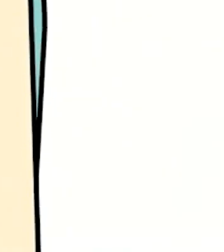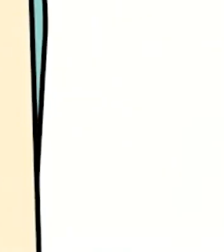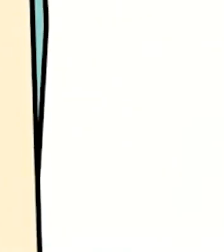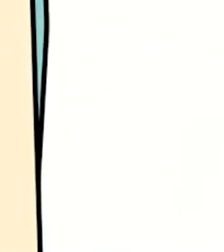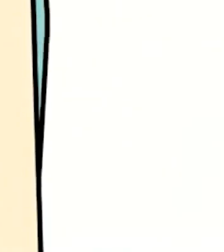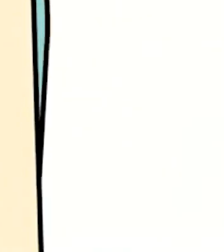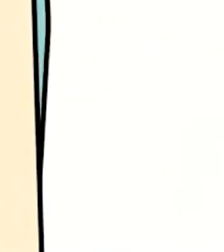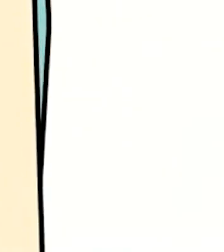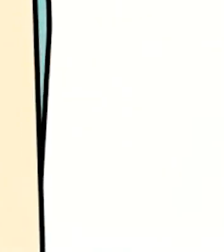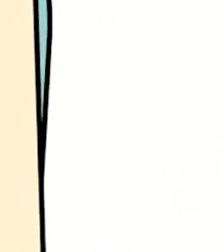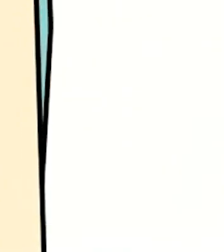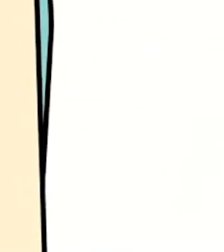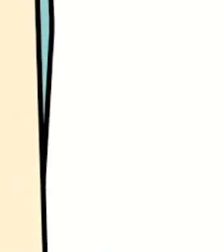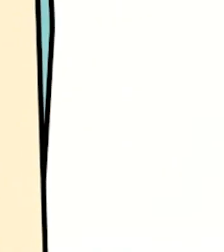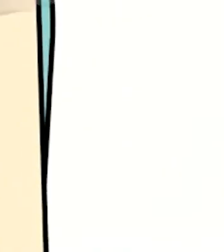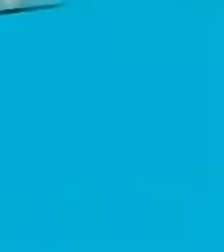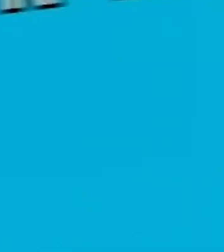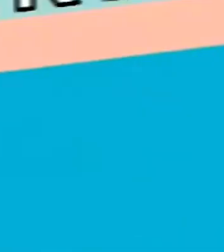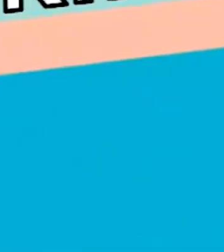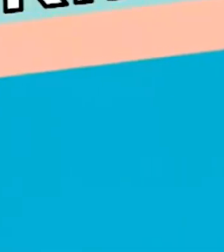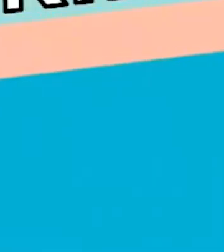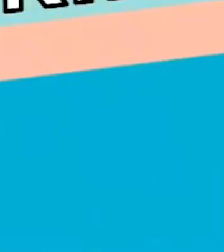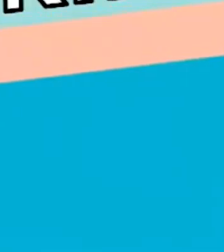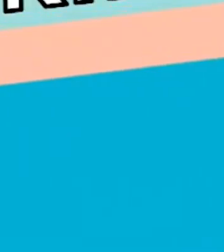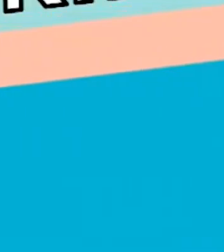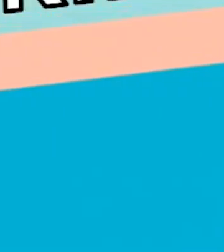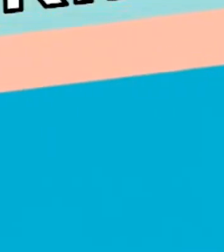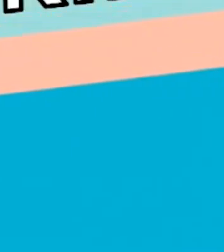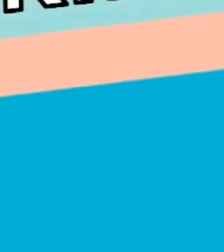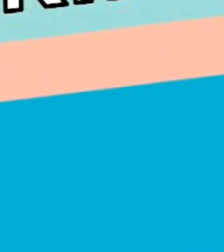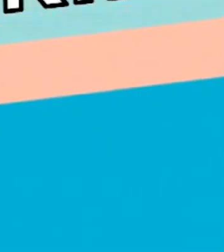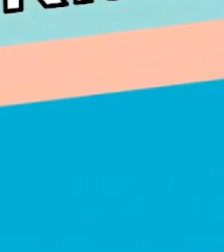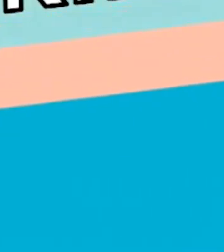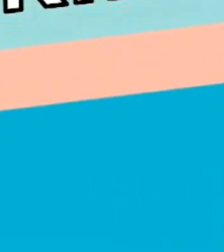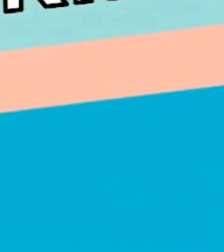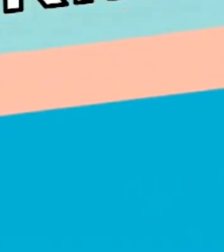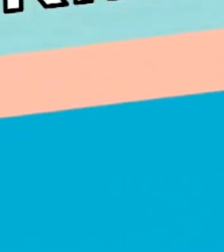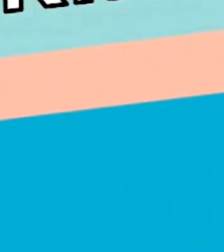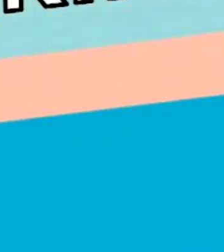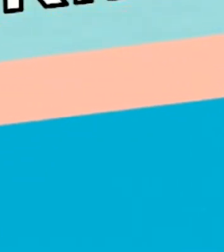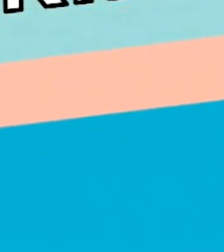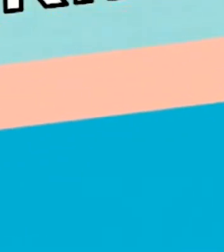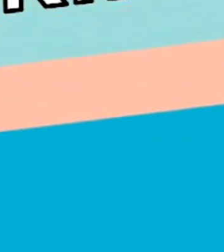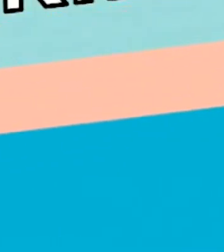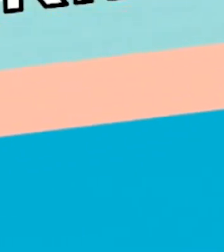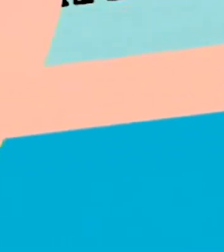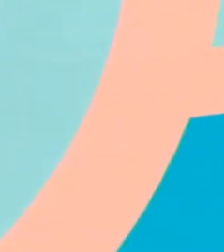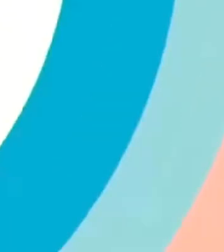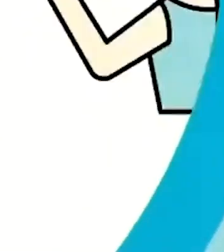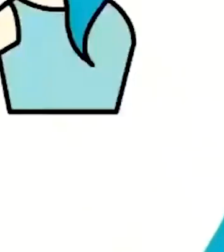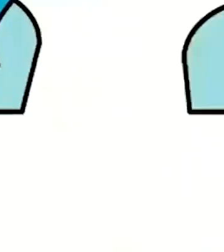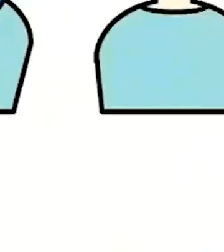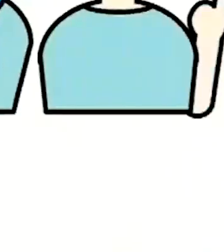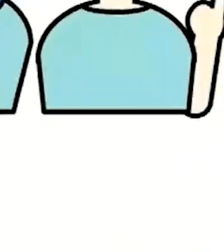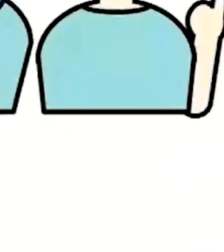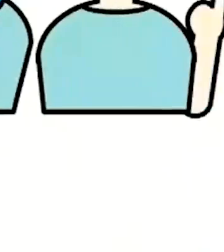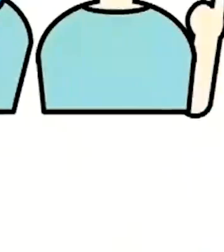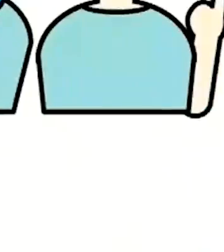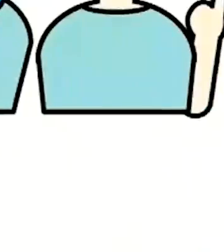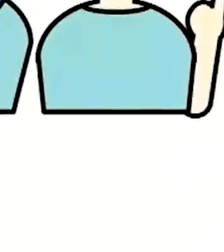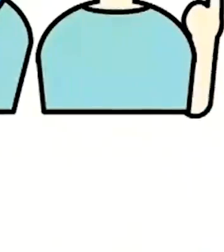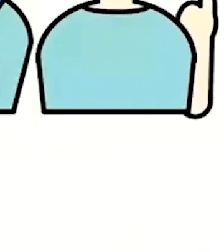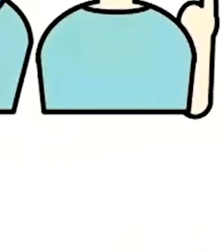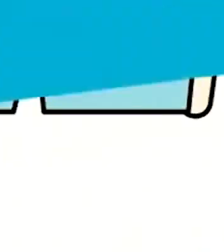姫ちんちん1つながるペットワーキングフェア